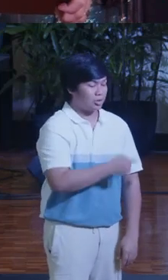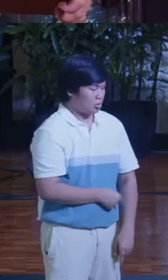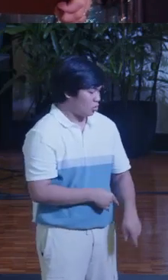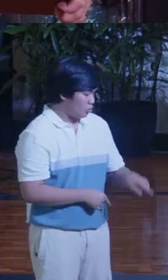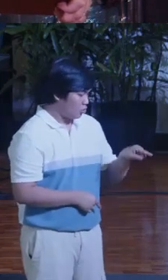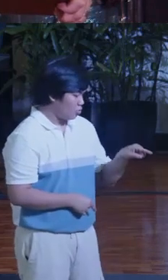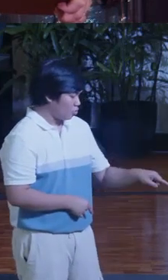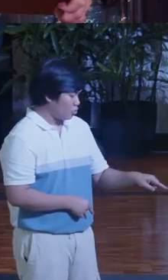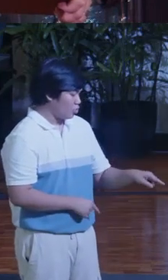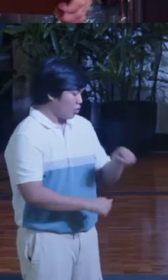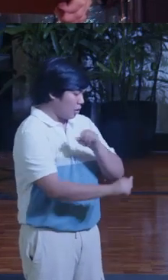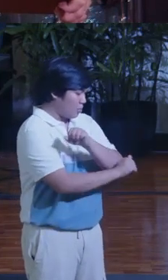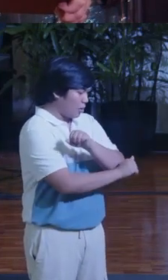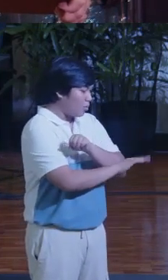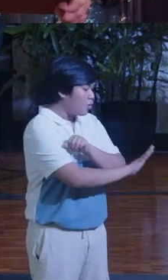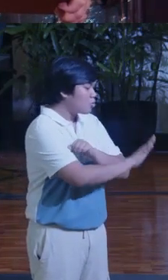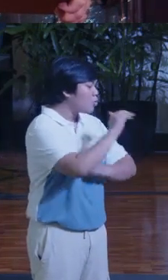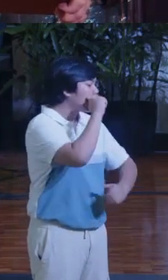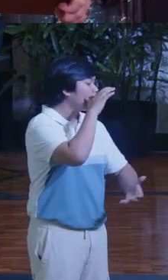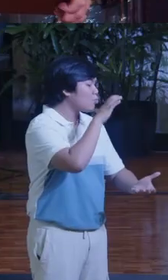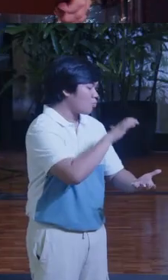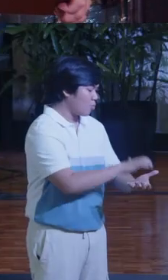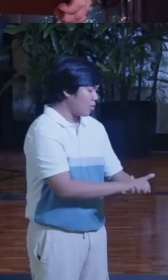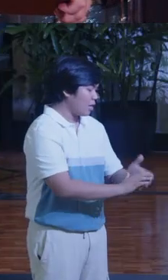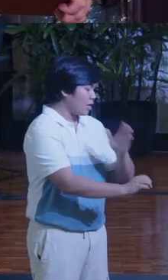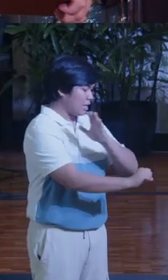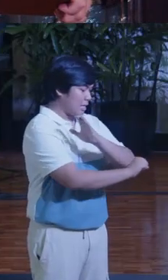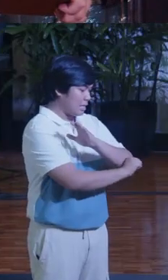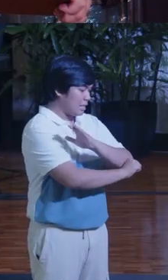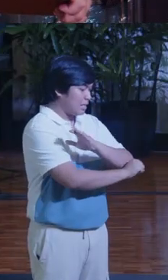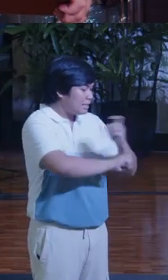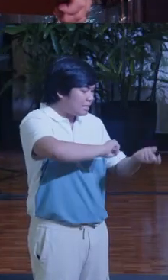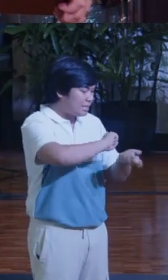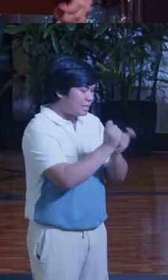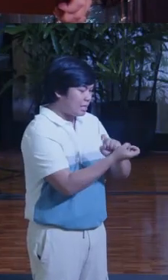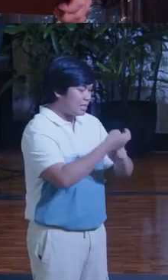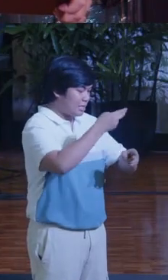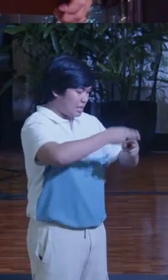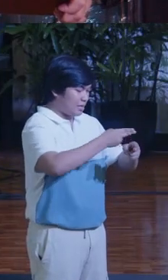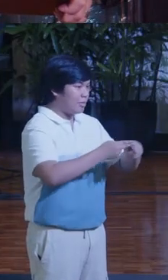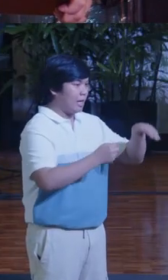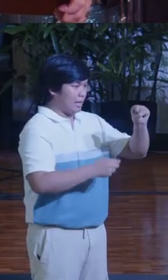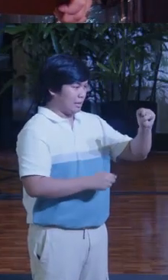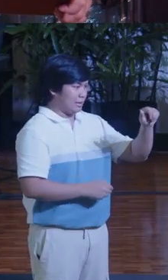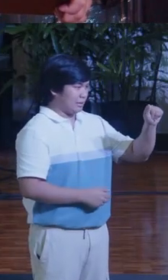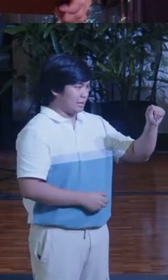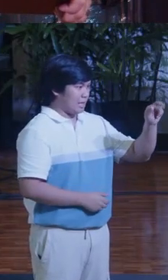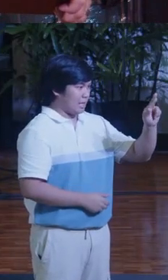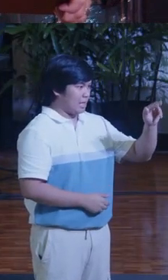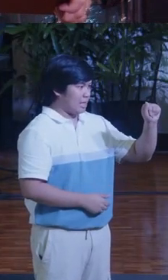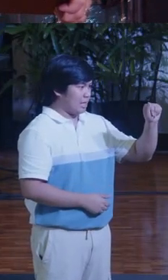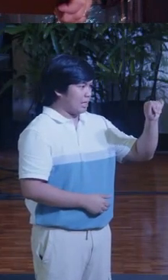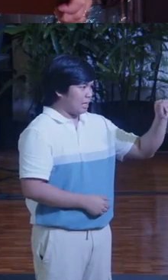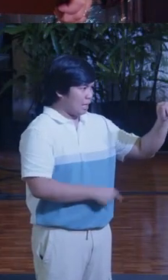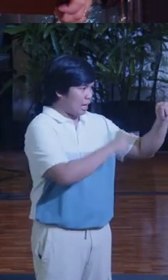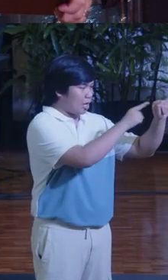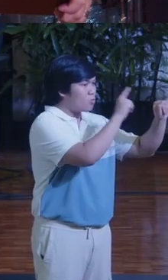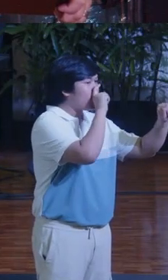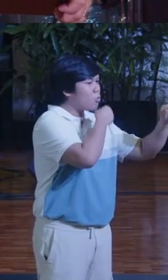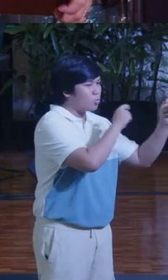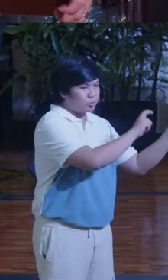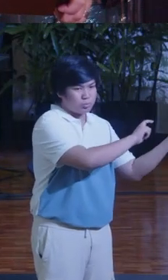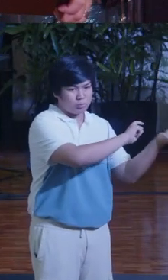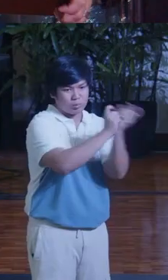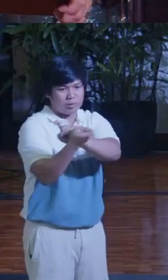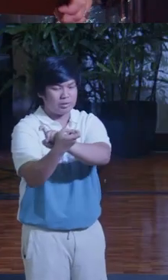for Sarah your wife, you shall not call her Sarai, but Sarah shall be her name. I will bless her, and moreover,